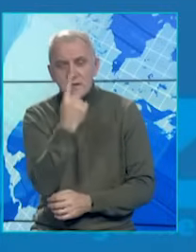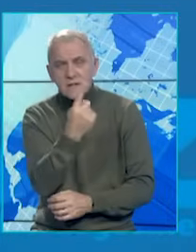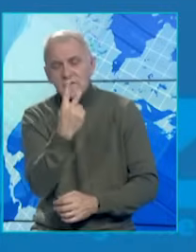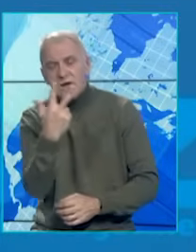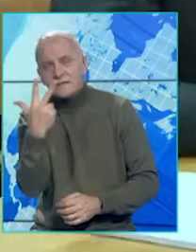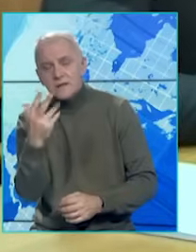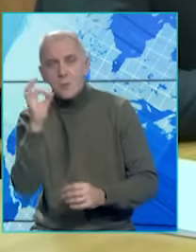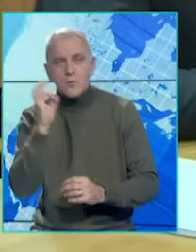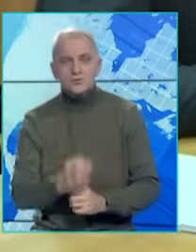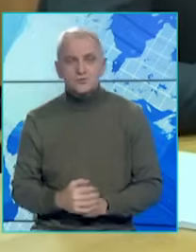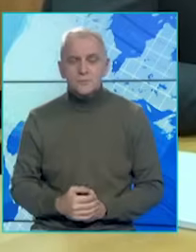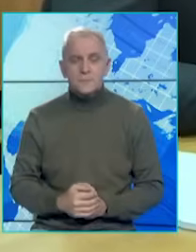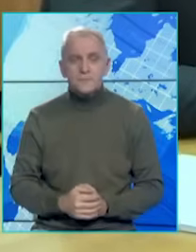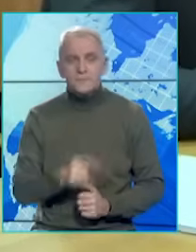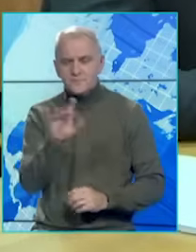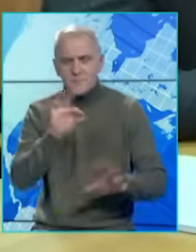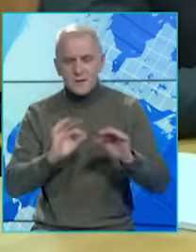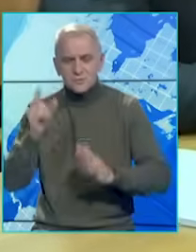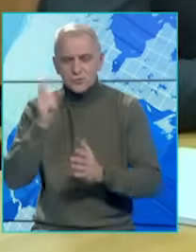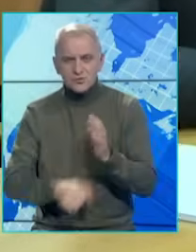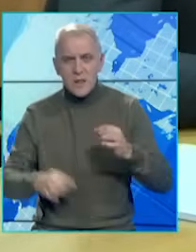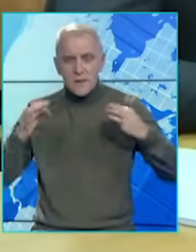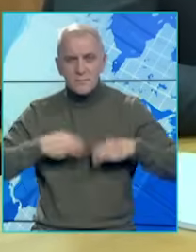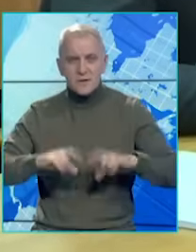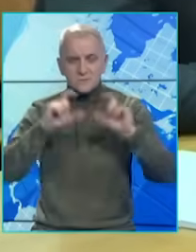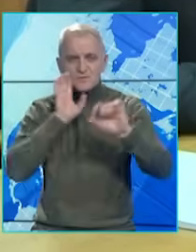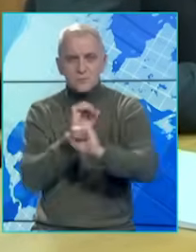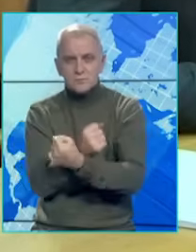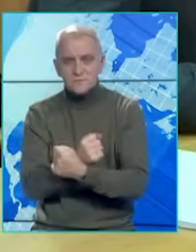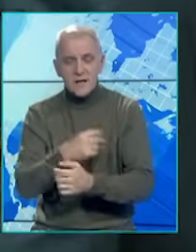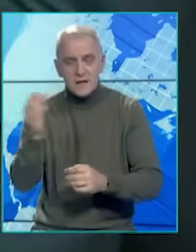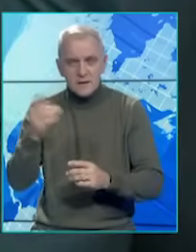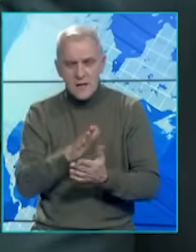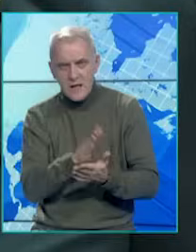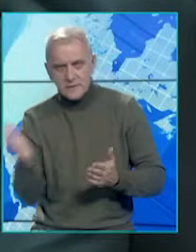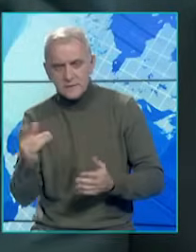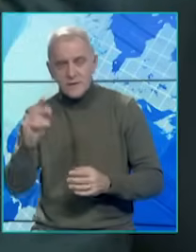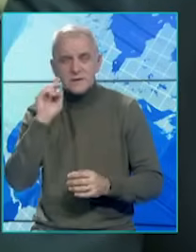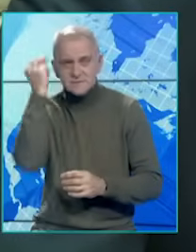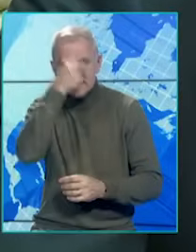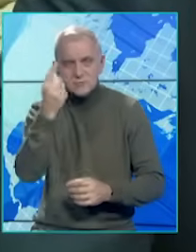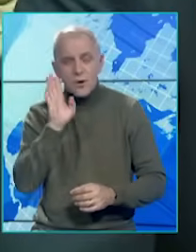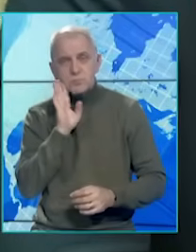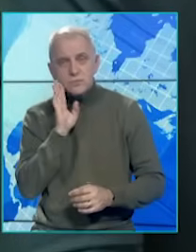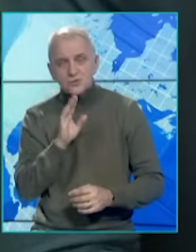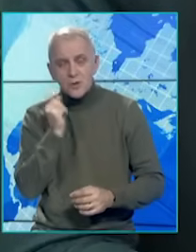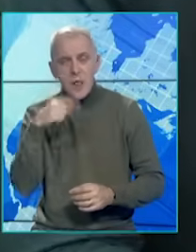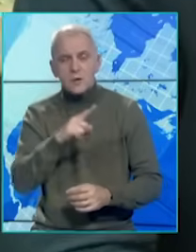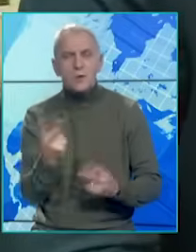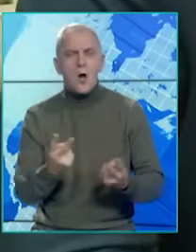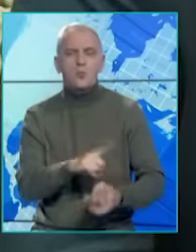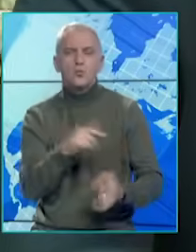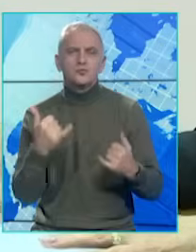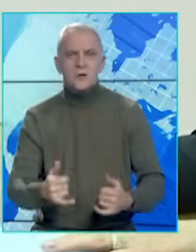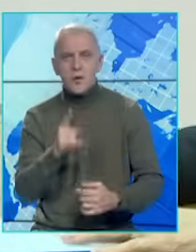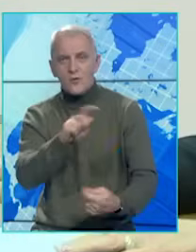i 3%. Način izbora člana predsjedništva Bosne i Hercegovine iz reda srpskog i bošnjačkog naroda birao bi se kao i do sada, a